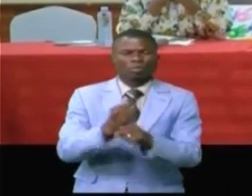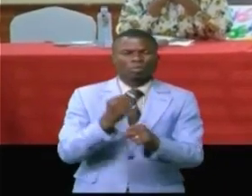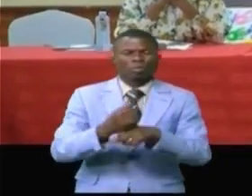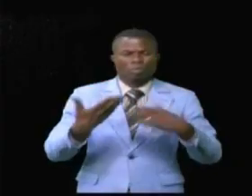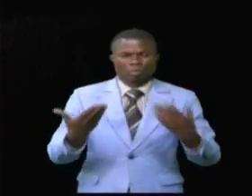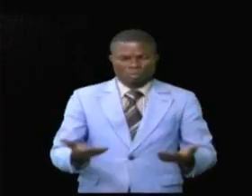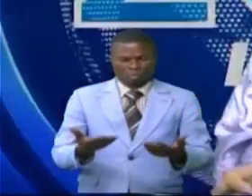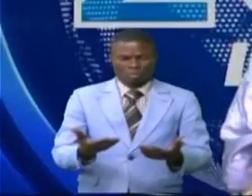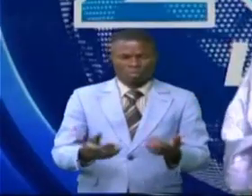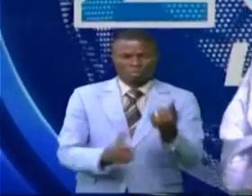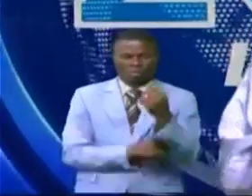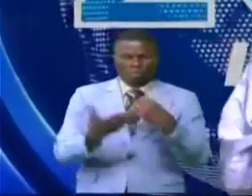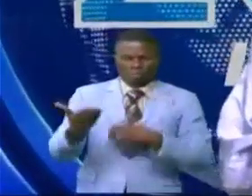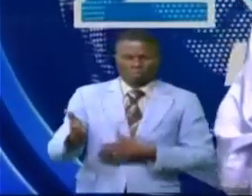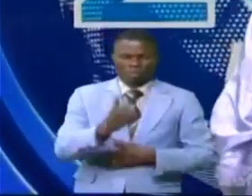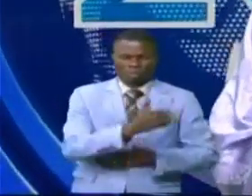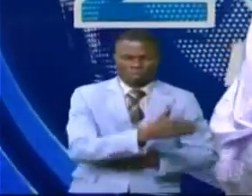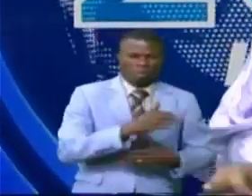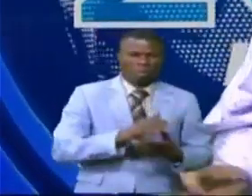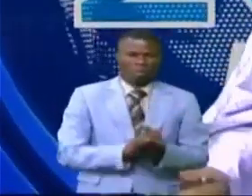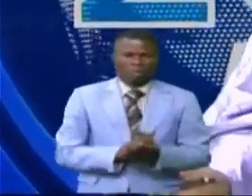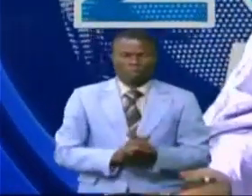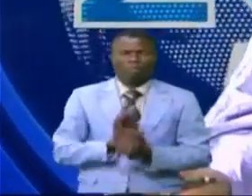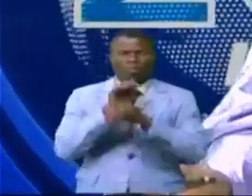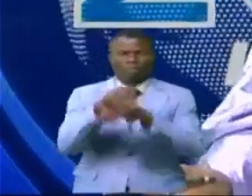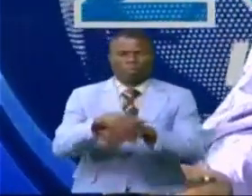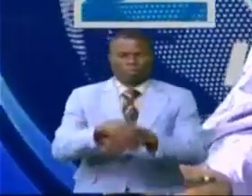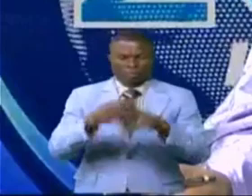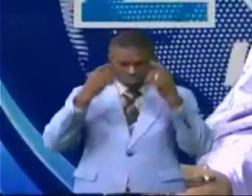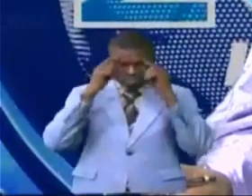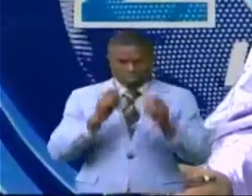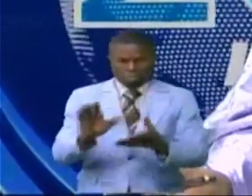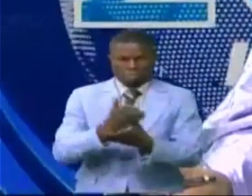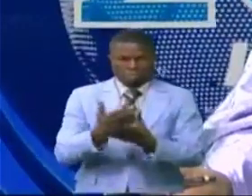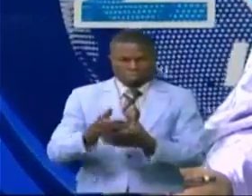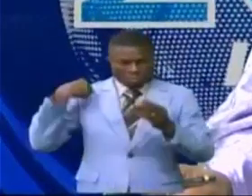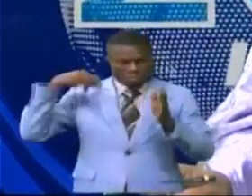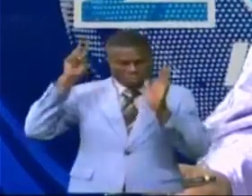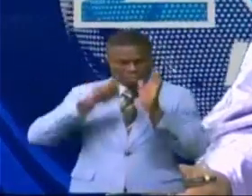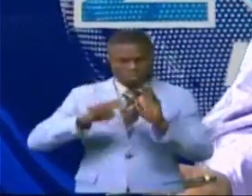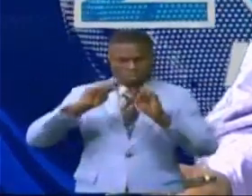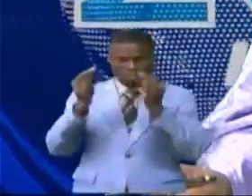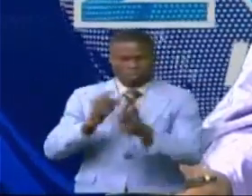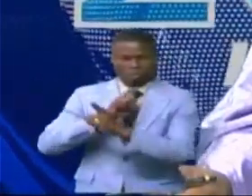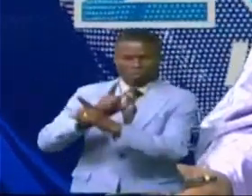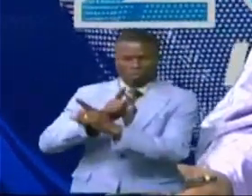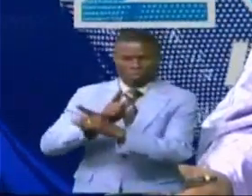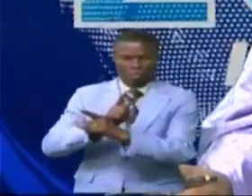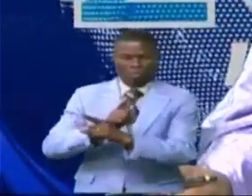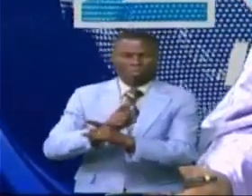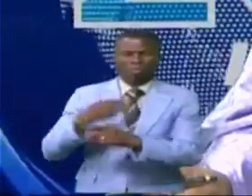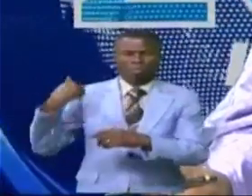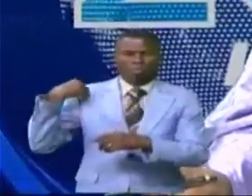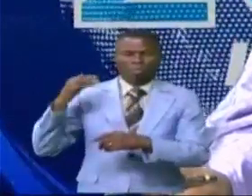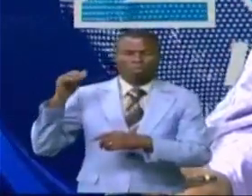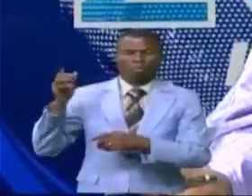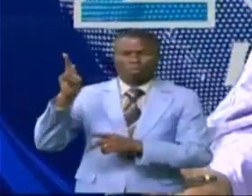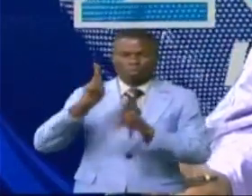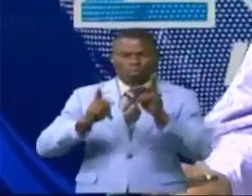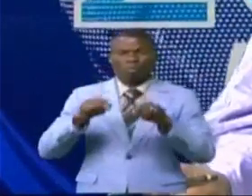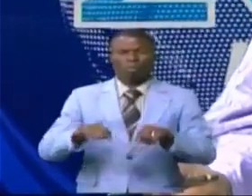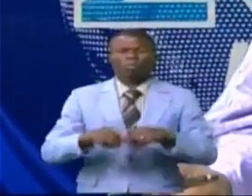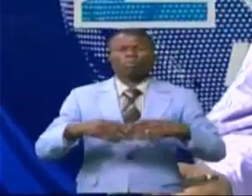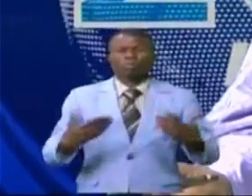l'ère convive. Les engagements pris entre le gouvernement et le bon syndicat de l'administration publique, eh bien, où en